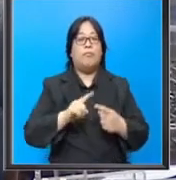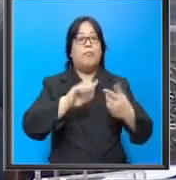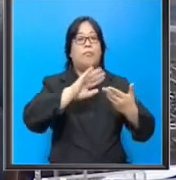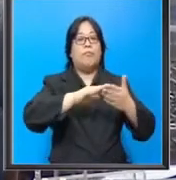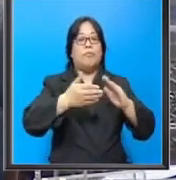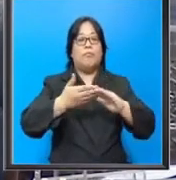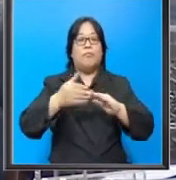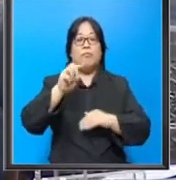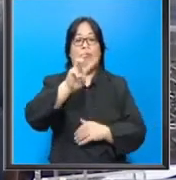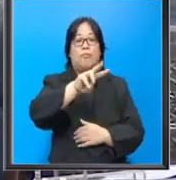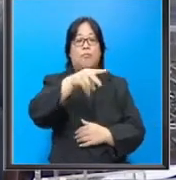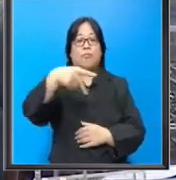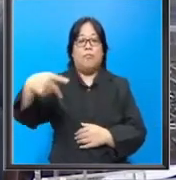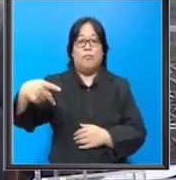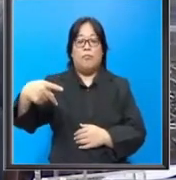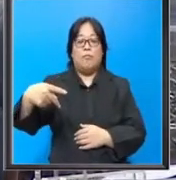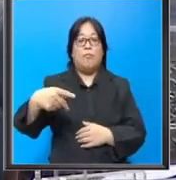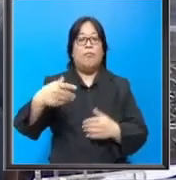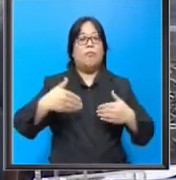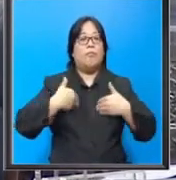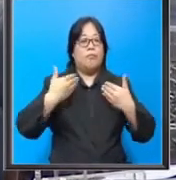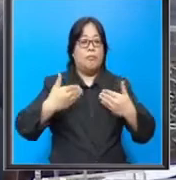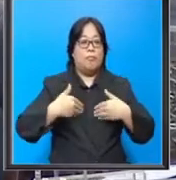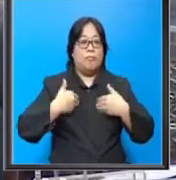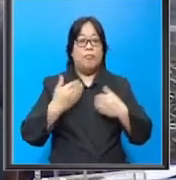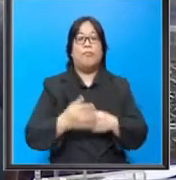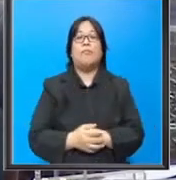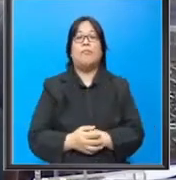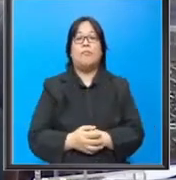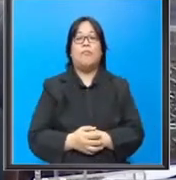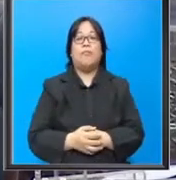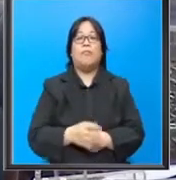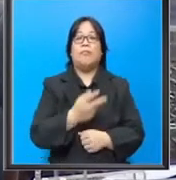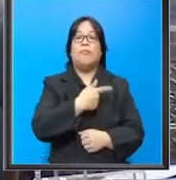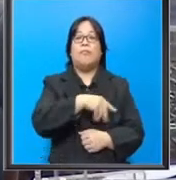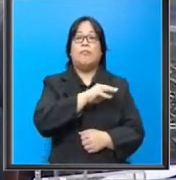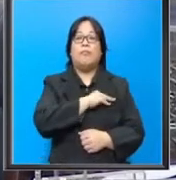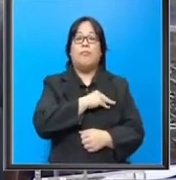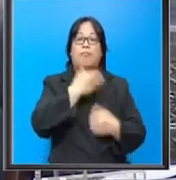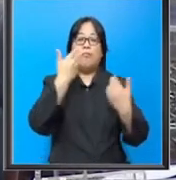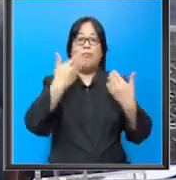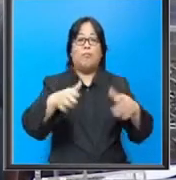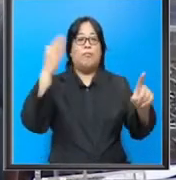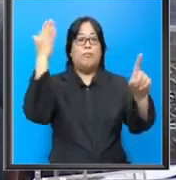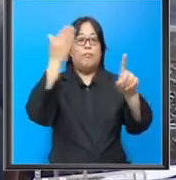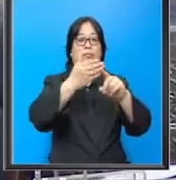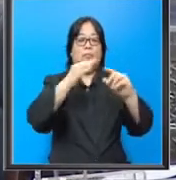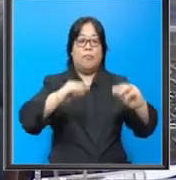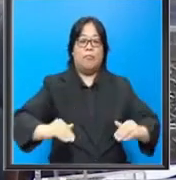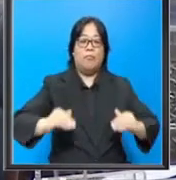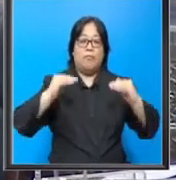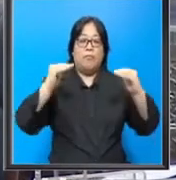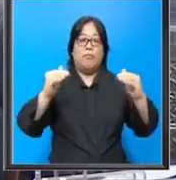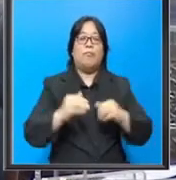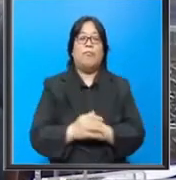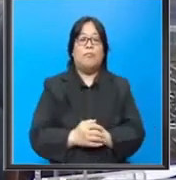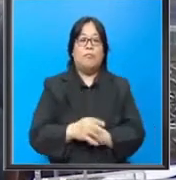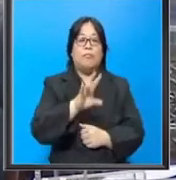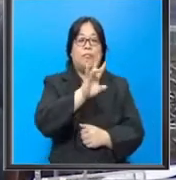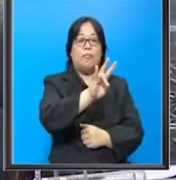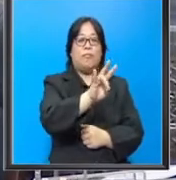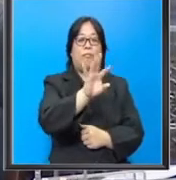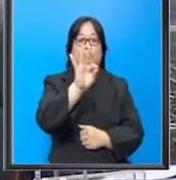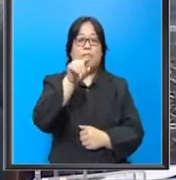community wilayah Persekutuan yang sejahtera dimana Kementerian telah membesarkan peningkatan daripada